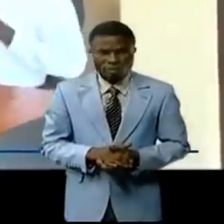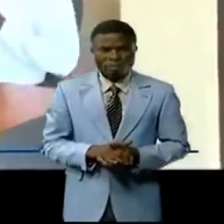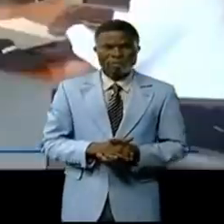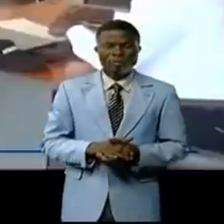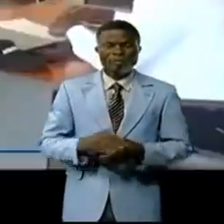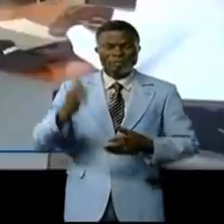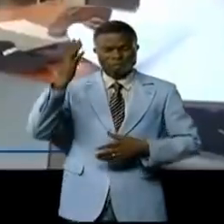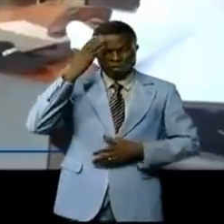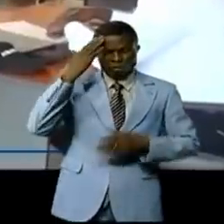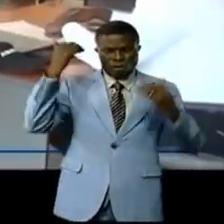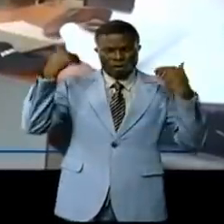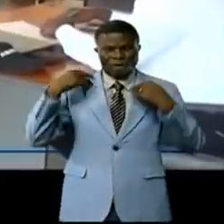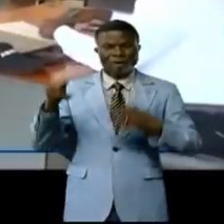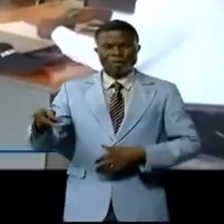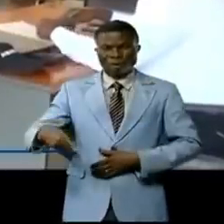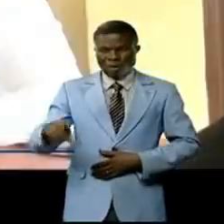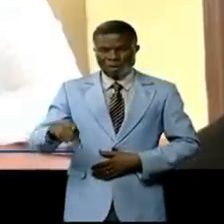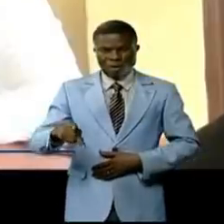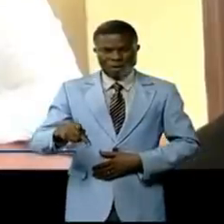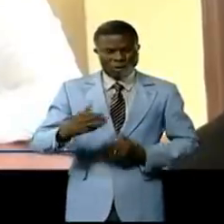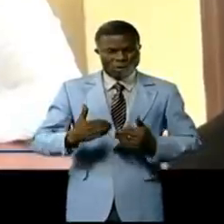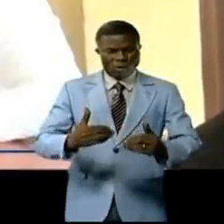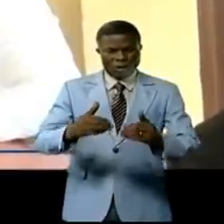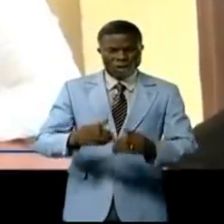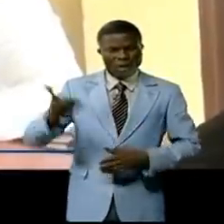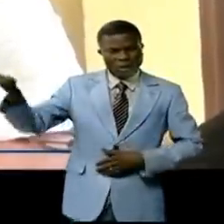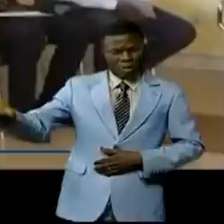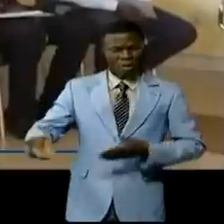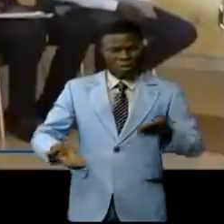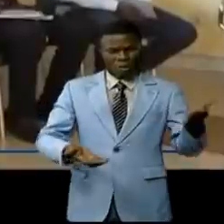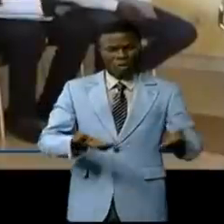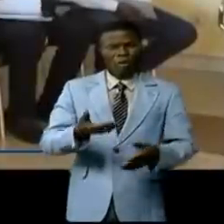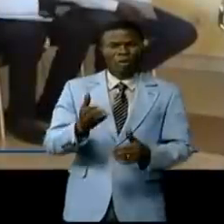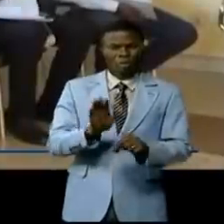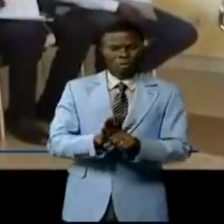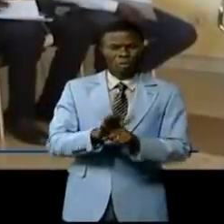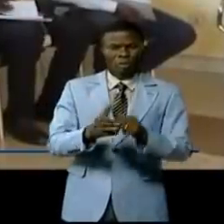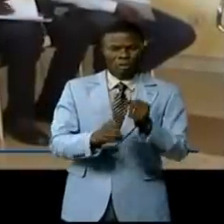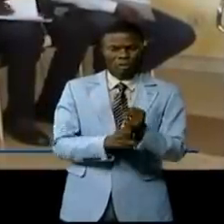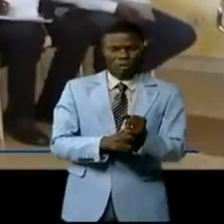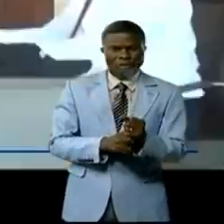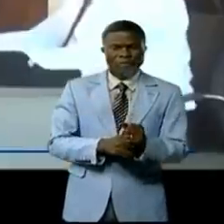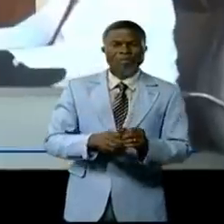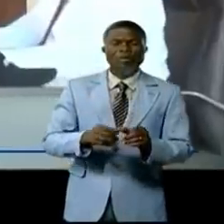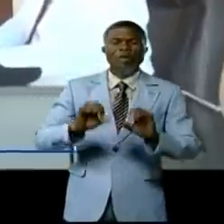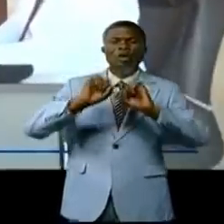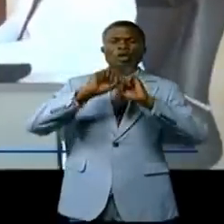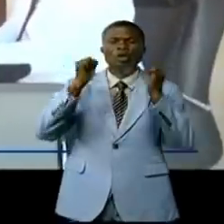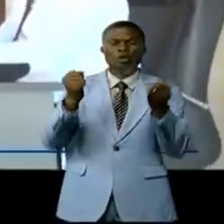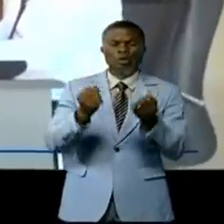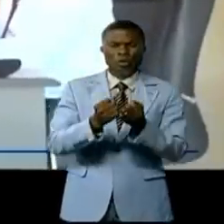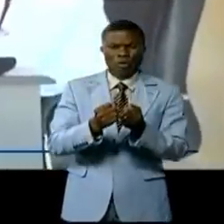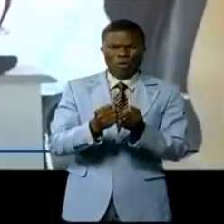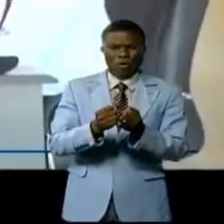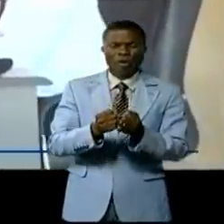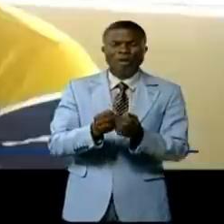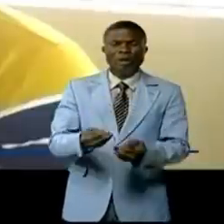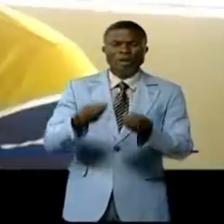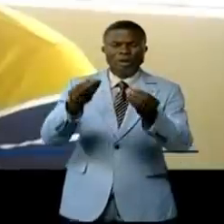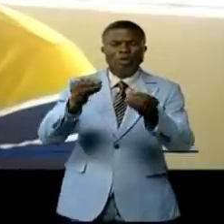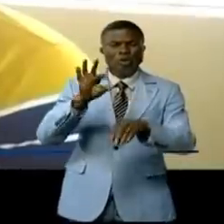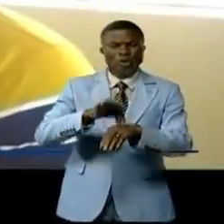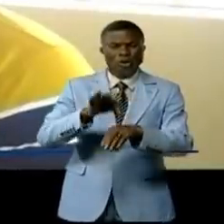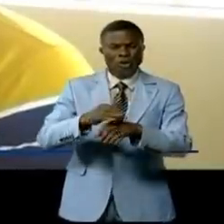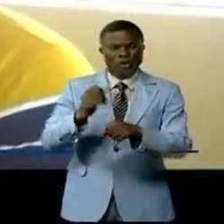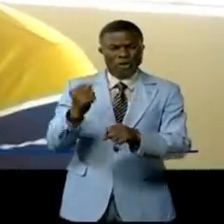l'autorité provinciale qui enchaîne des audiences avec, premièrement, cette firme Astoria venue explorer les opportunités